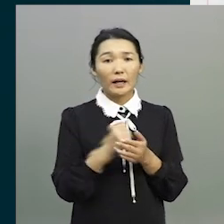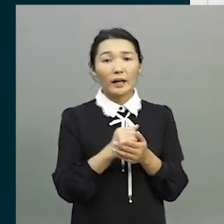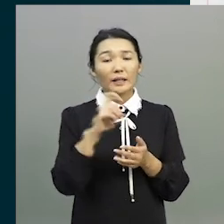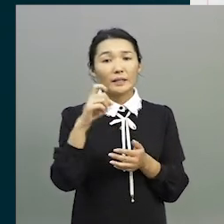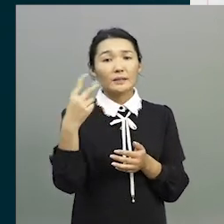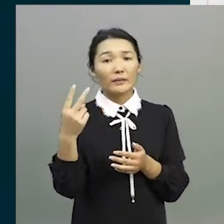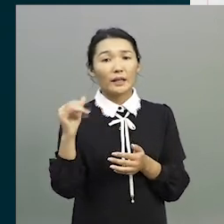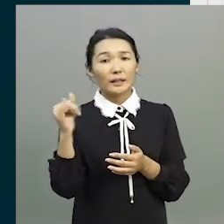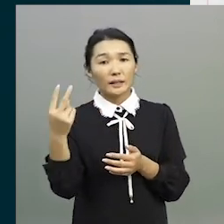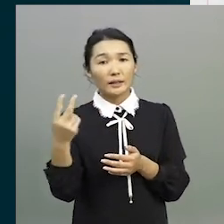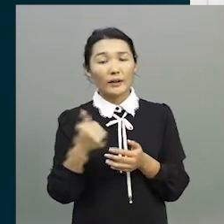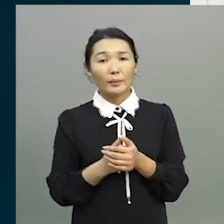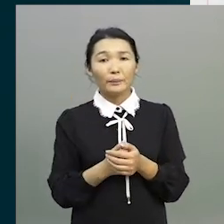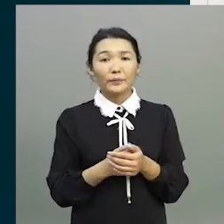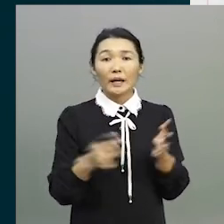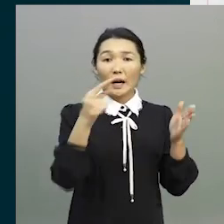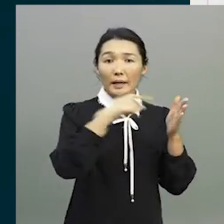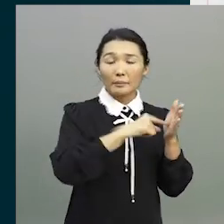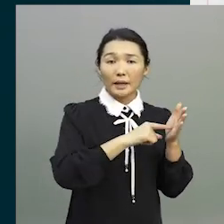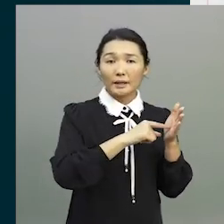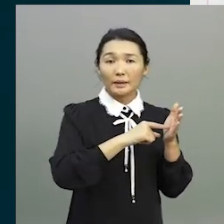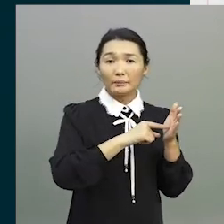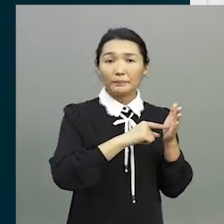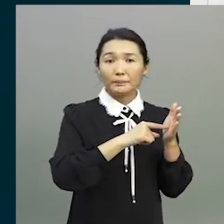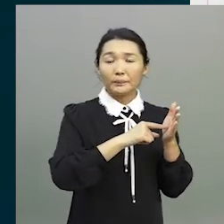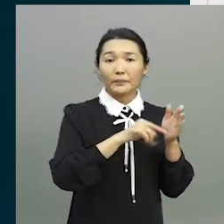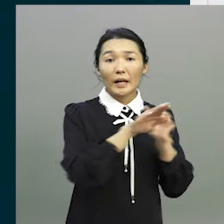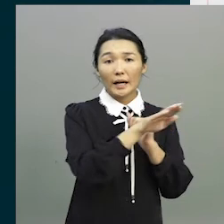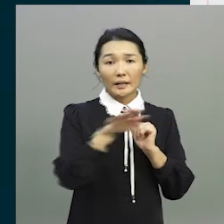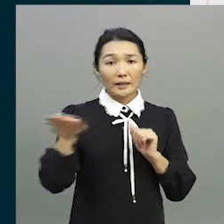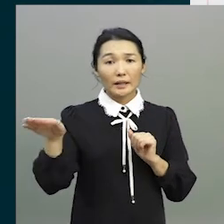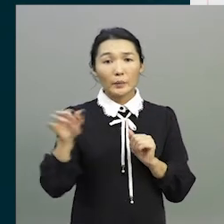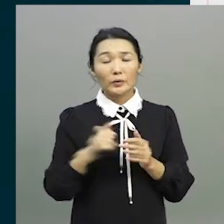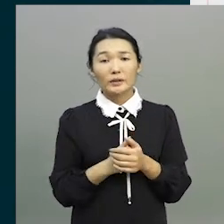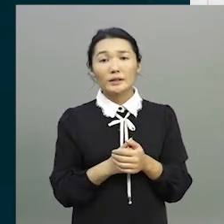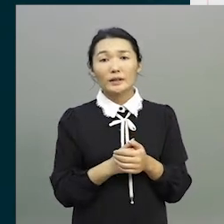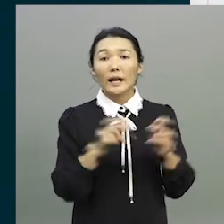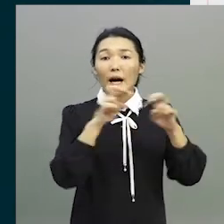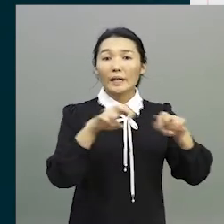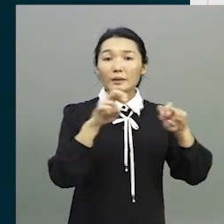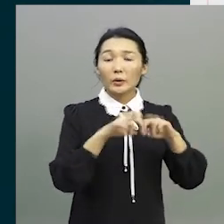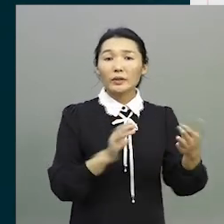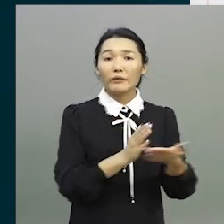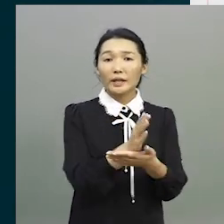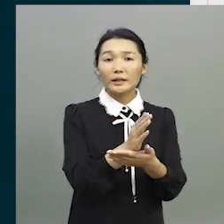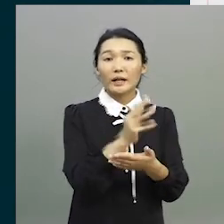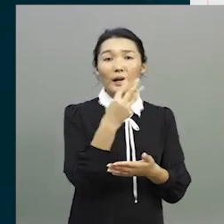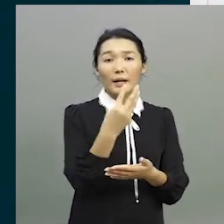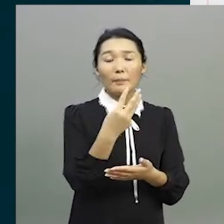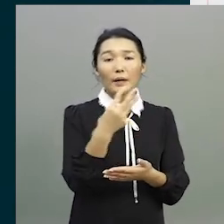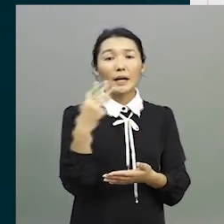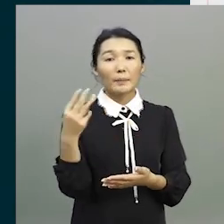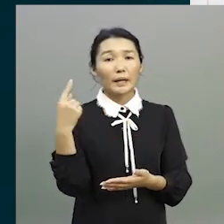y2 отметим их на координатной плоскости и рассмотрим вектор м м